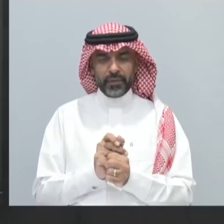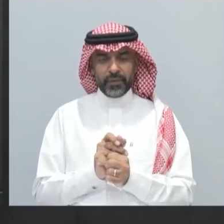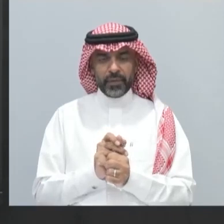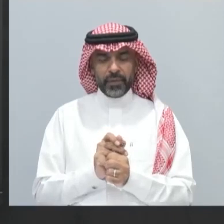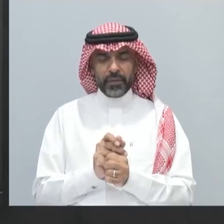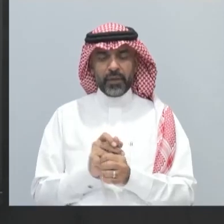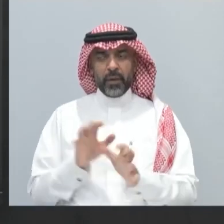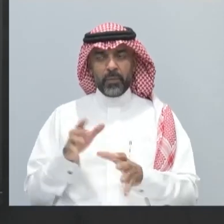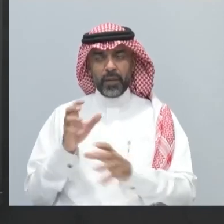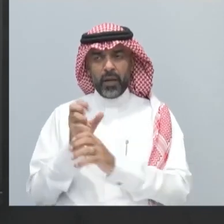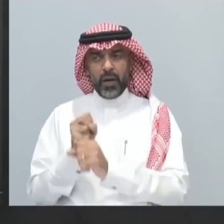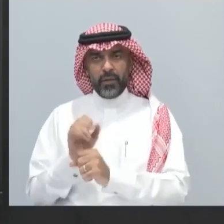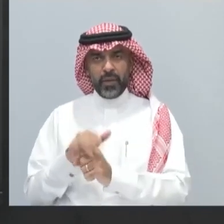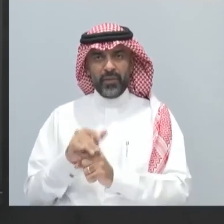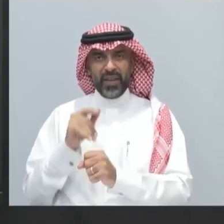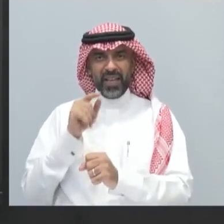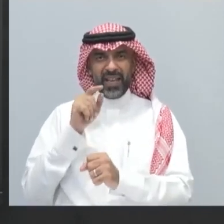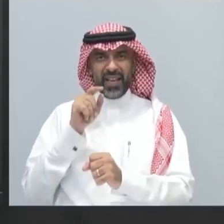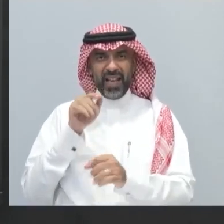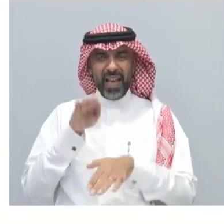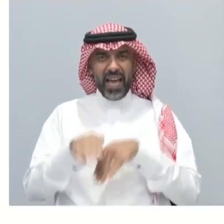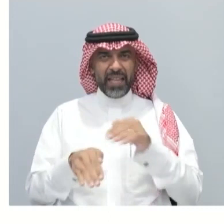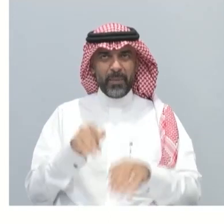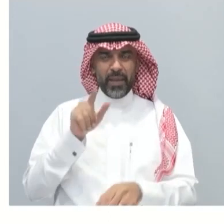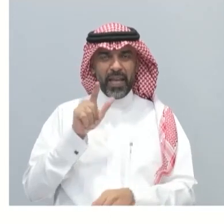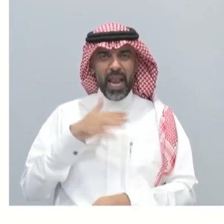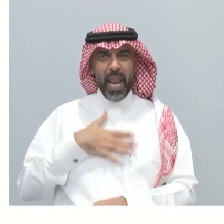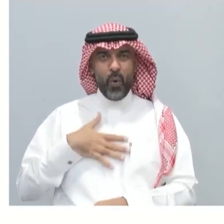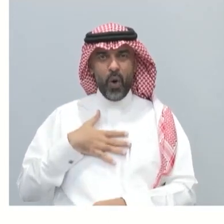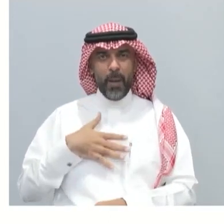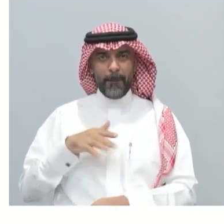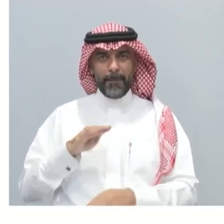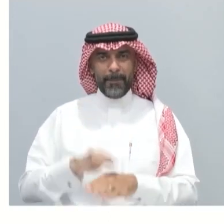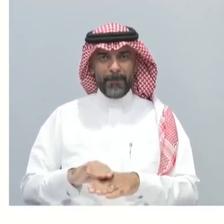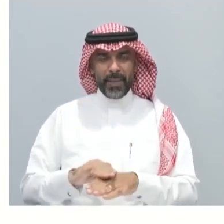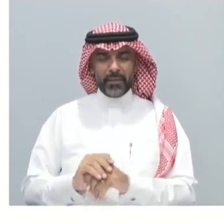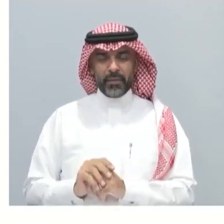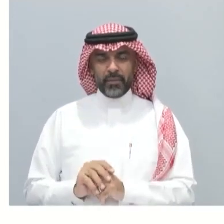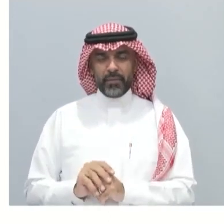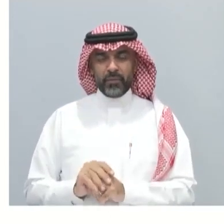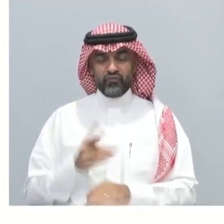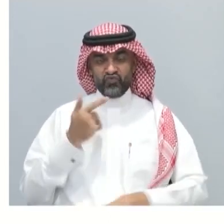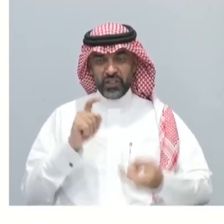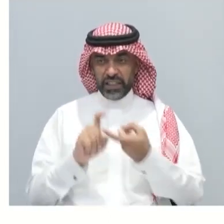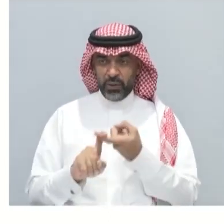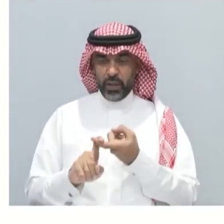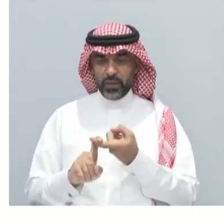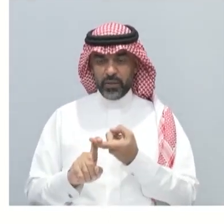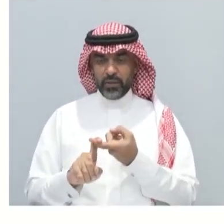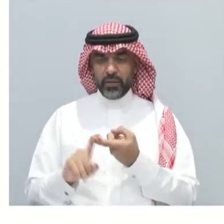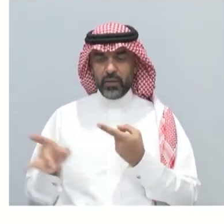تجويف في اللوامس القدميه وعند التزاوج يقوم الذكر